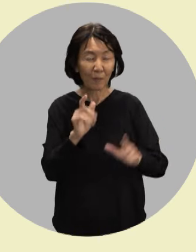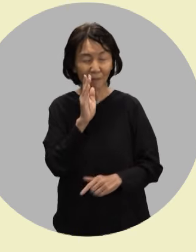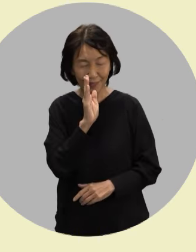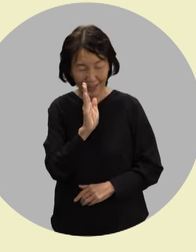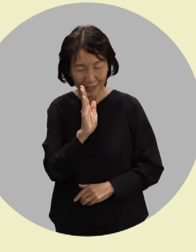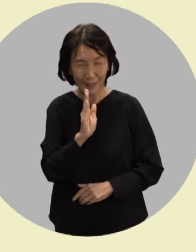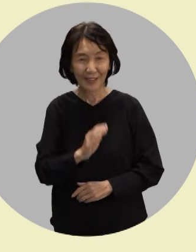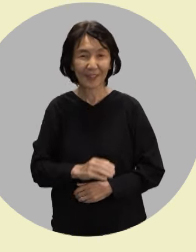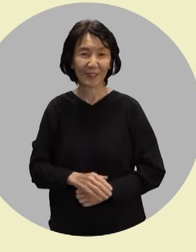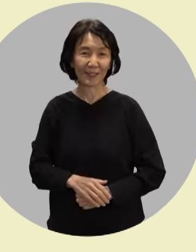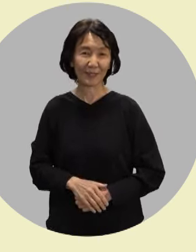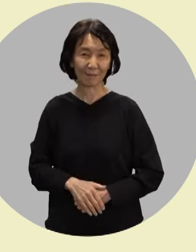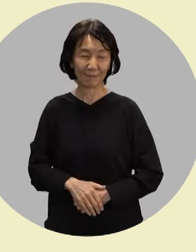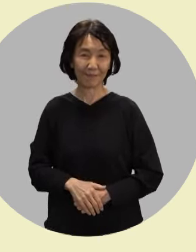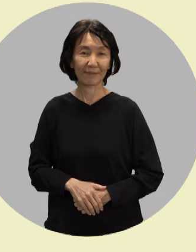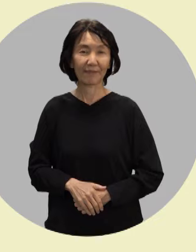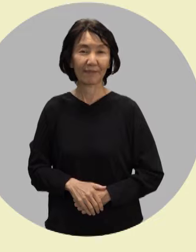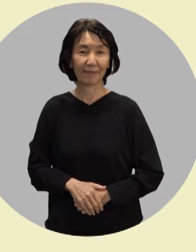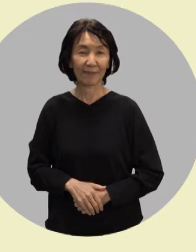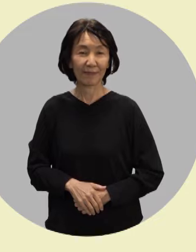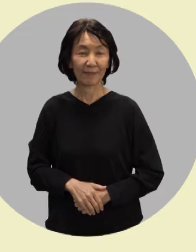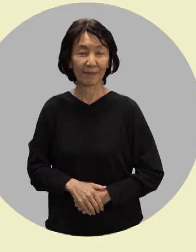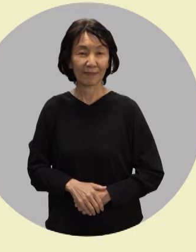回答ください。